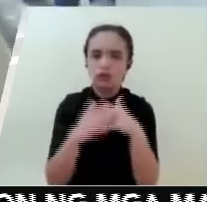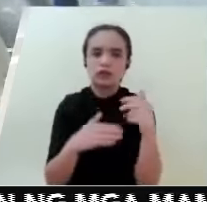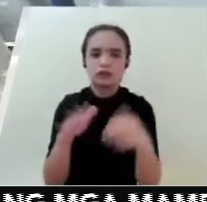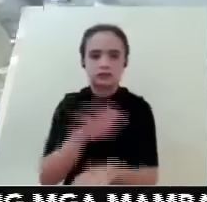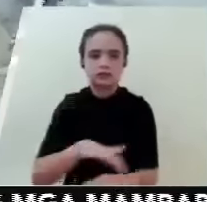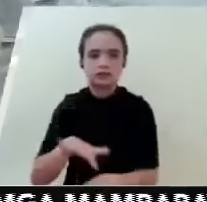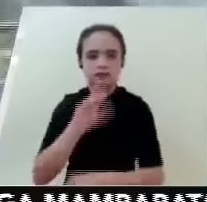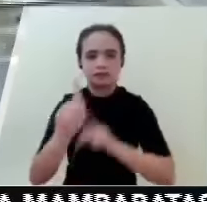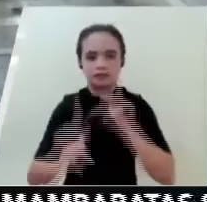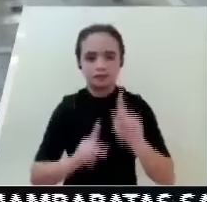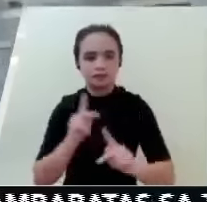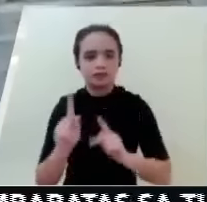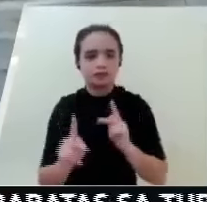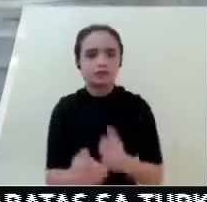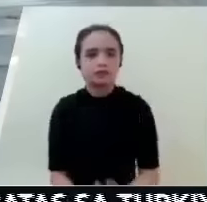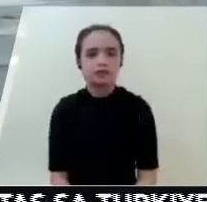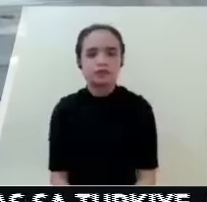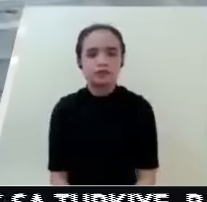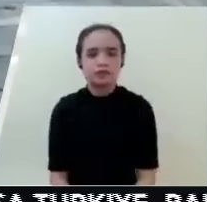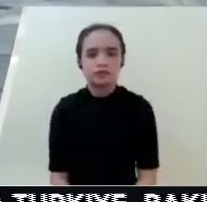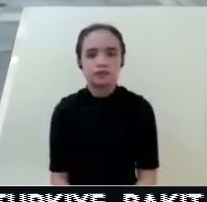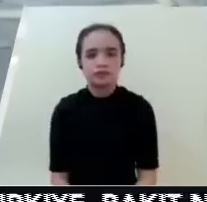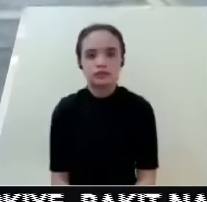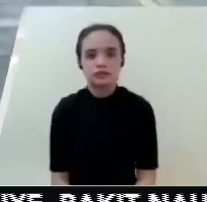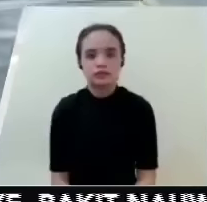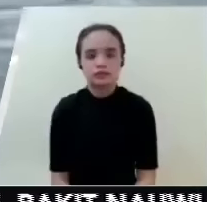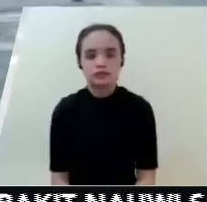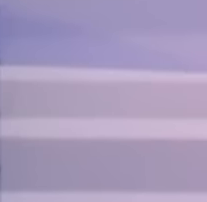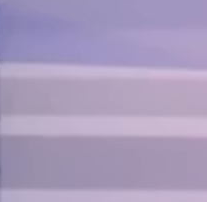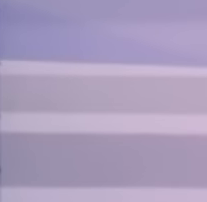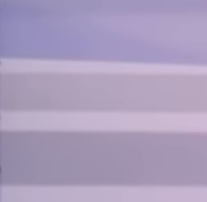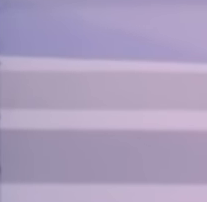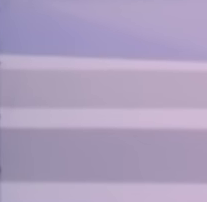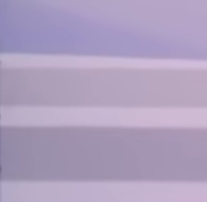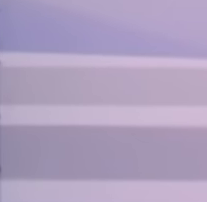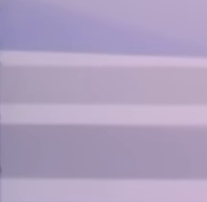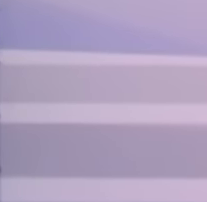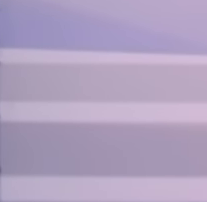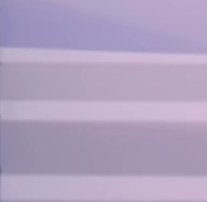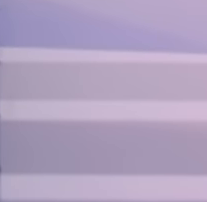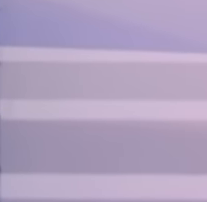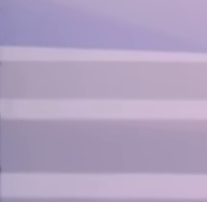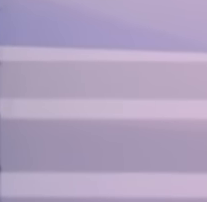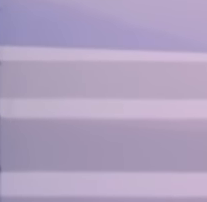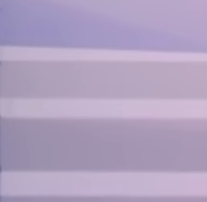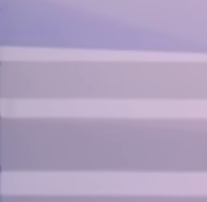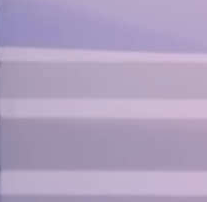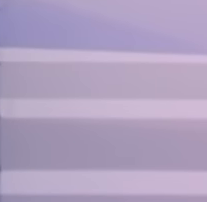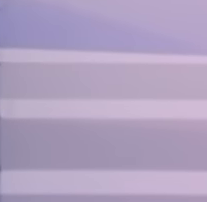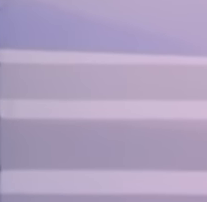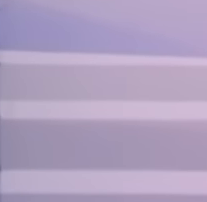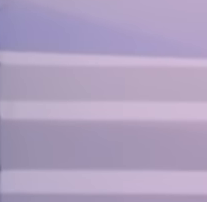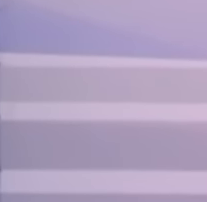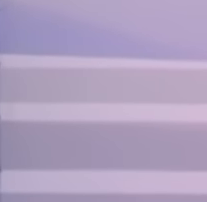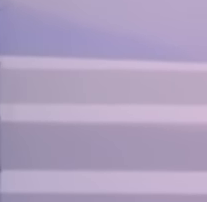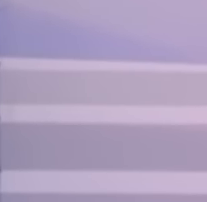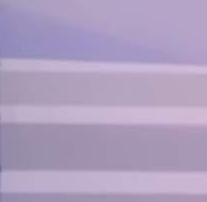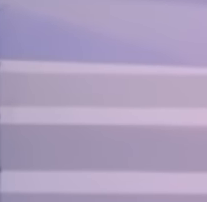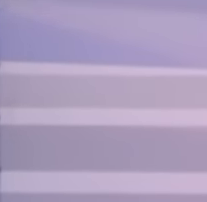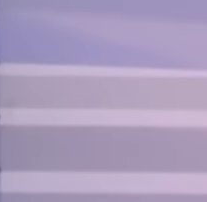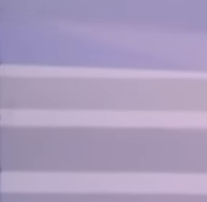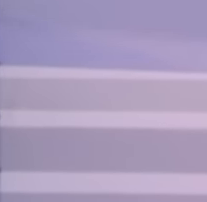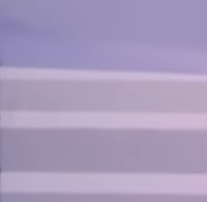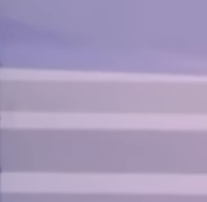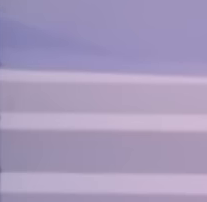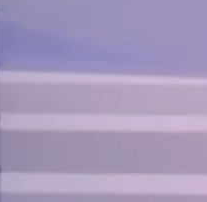GMA Integrated News, Bam Alegre, nakatutok 24 oras. Baka puso, patuloy na tumutok sa mga balita, mag-subscribe sa